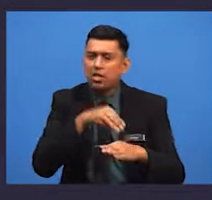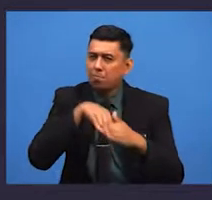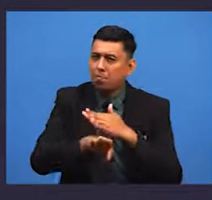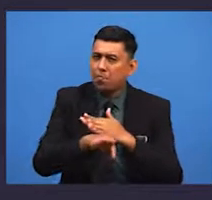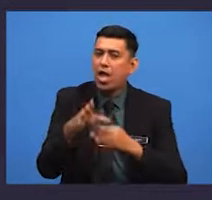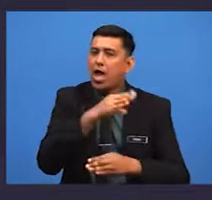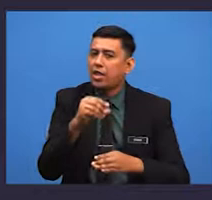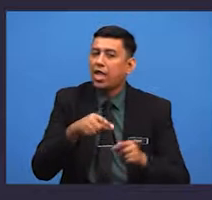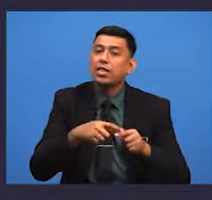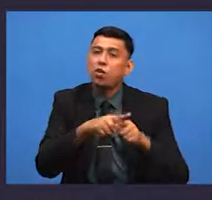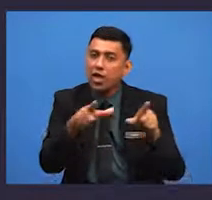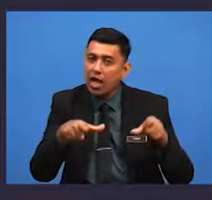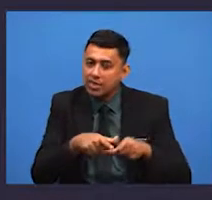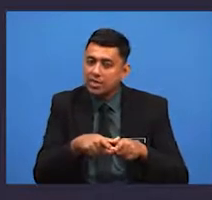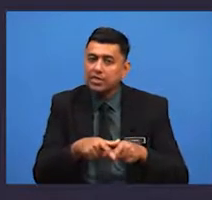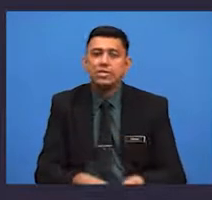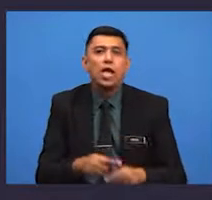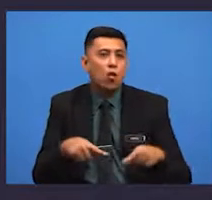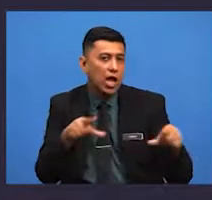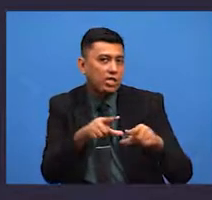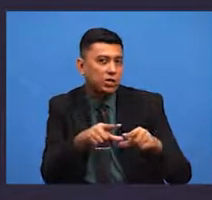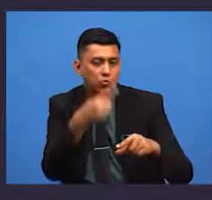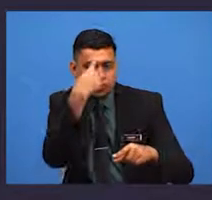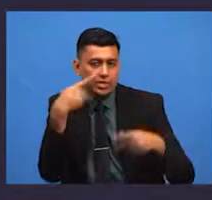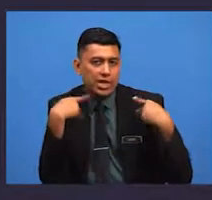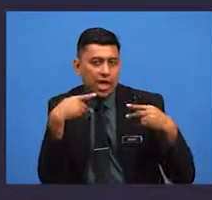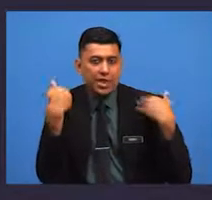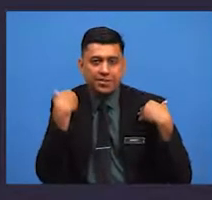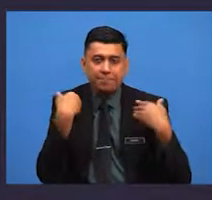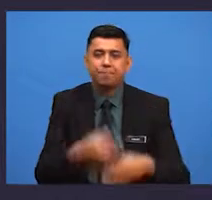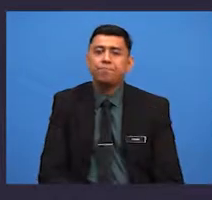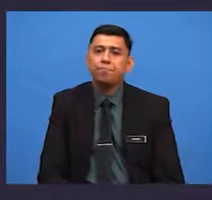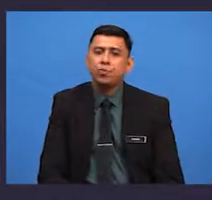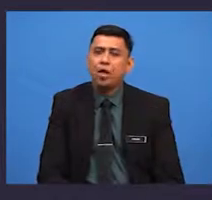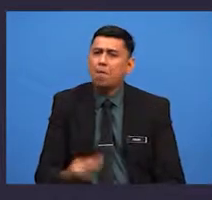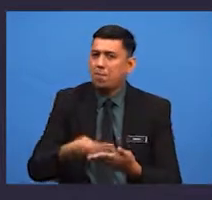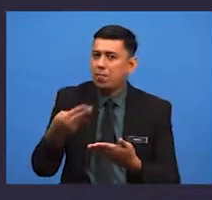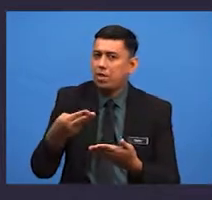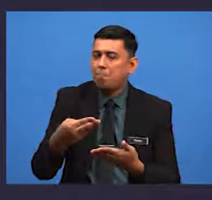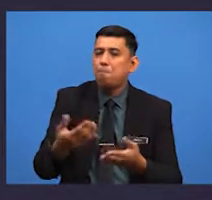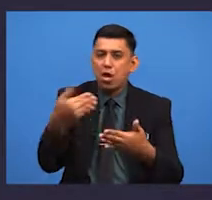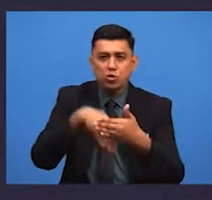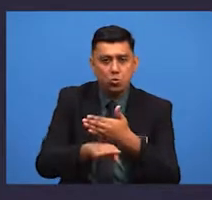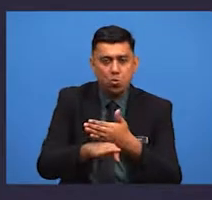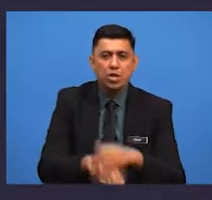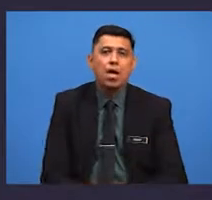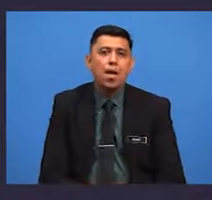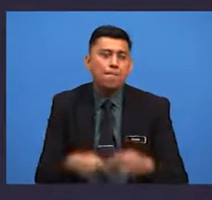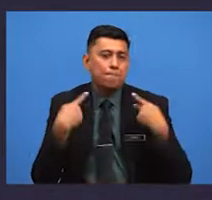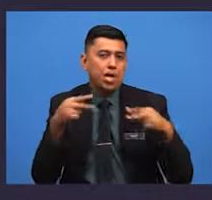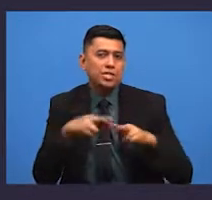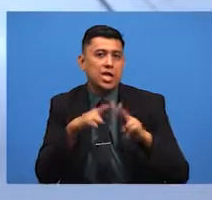dan lokasi premis. Kemudian, barulah pelanggan dibenarkan masuk ke dalam pasaraya.